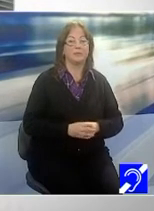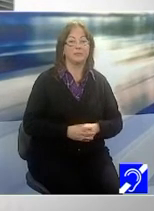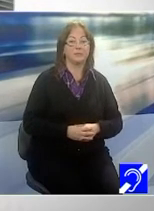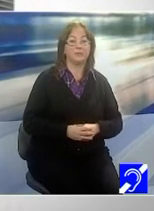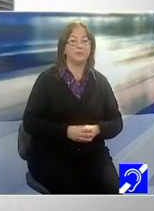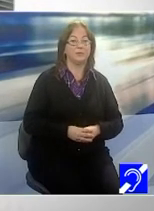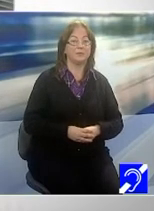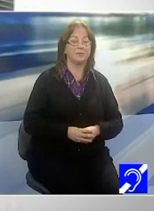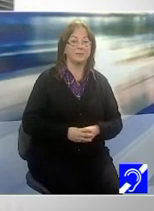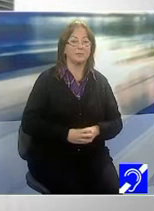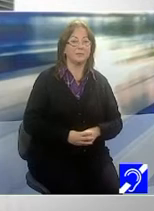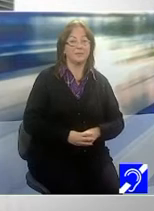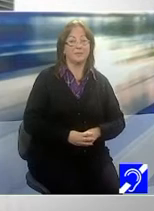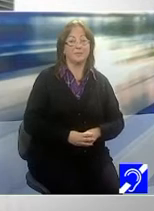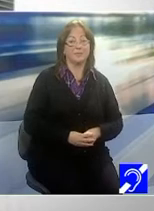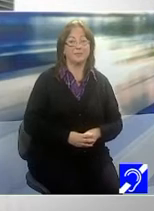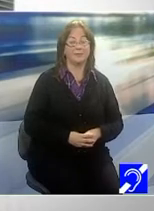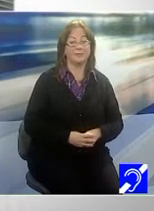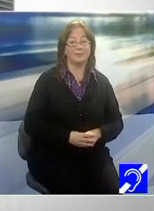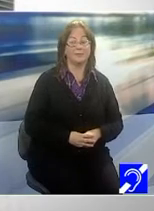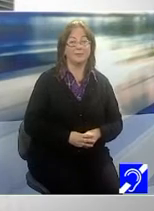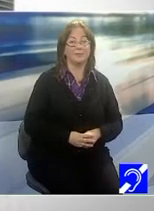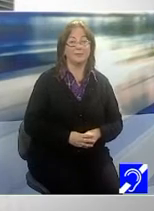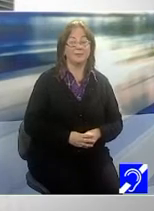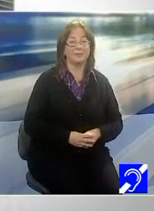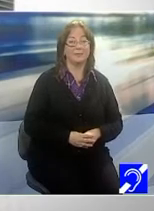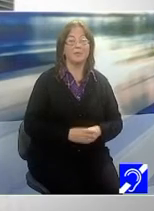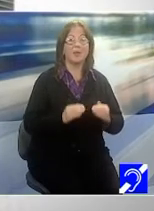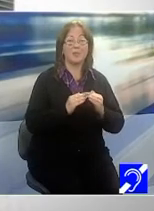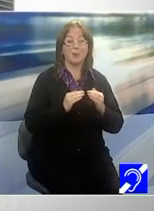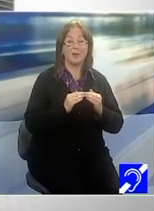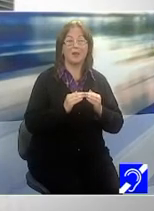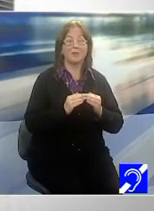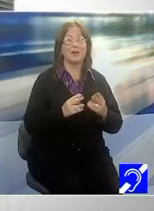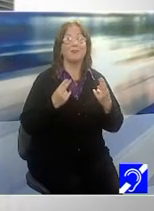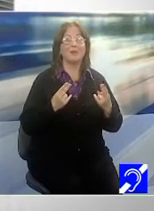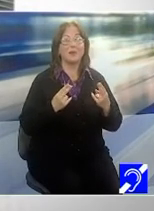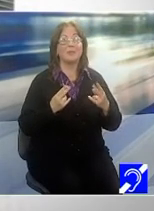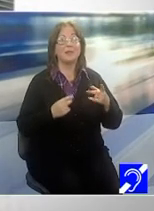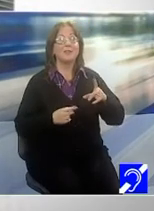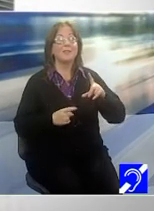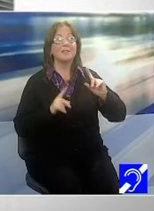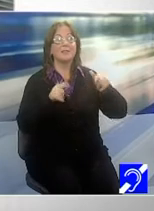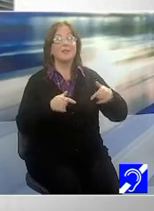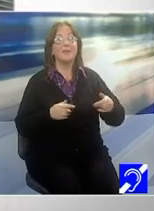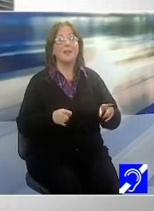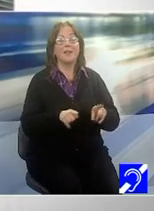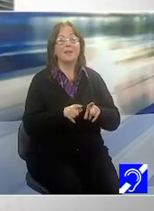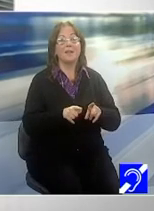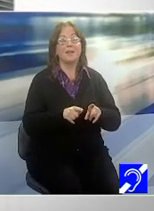mean, radio to television to magazines just to internet to blogging to sunt foarte multe tipuri de media